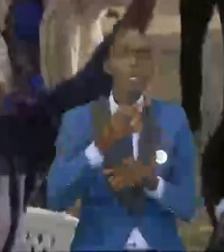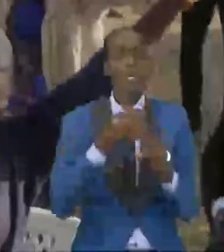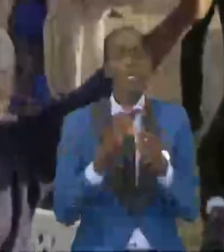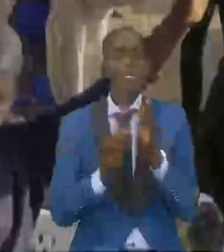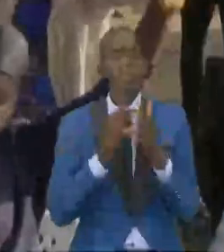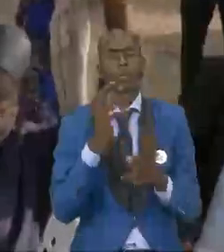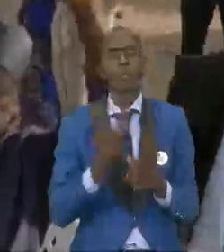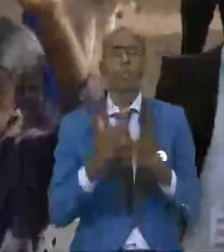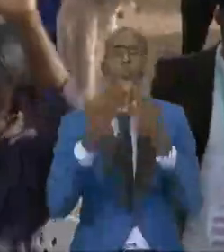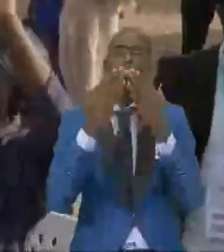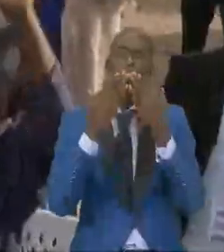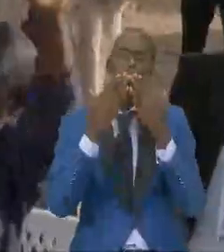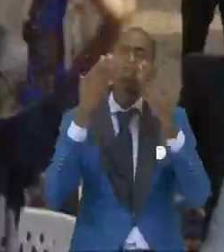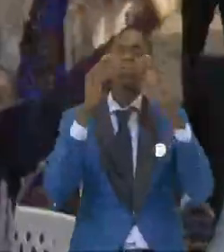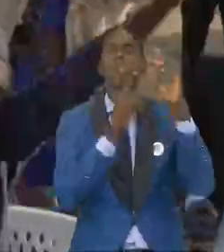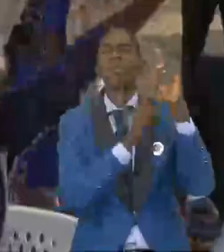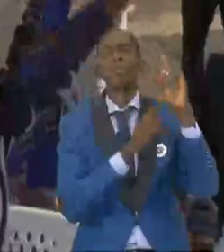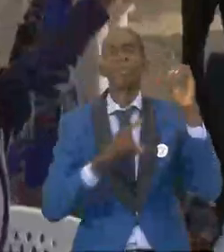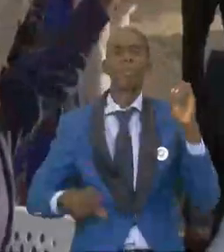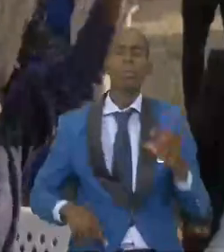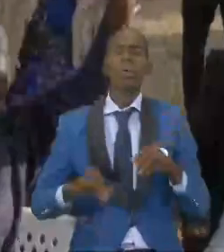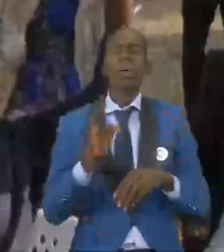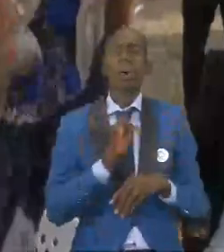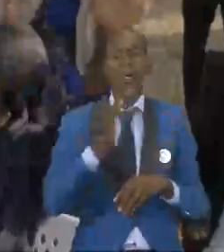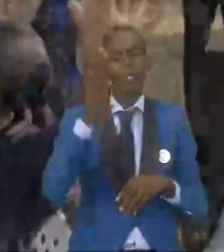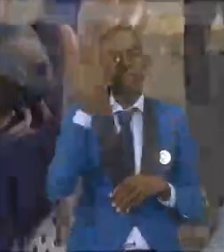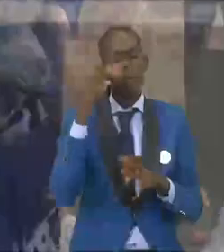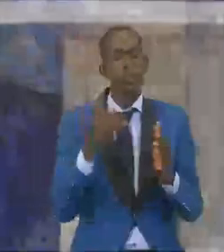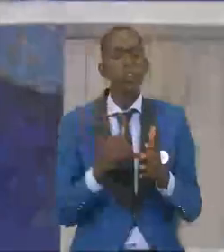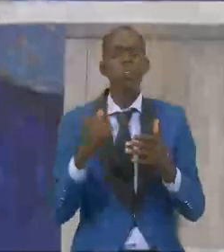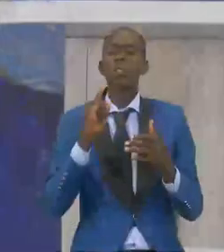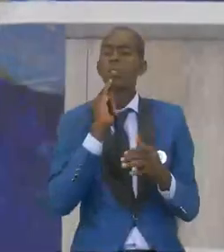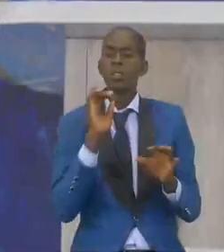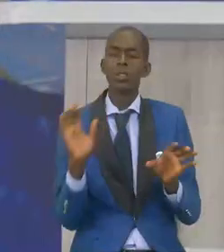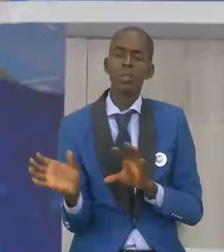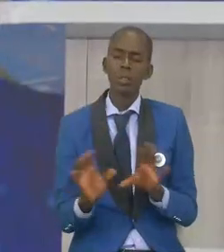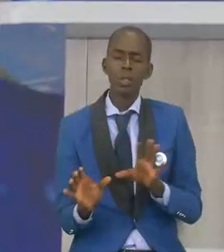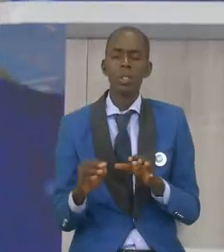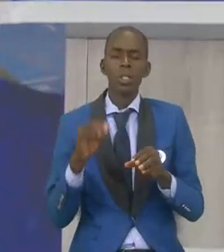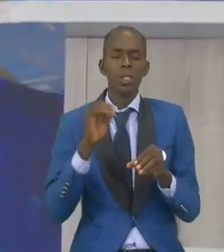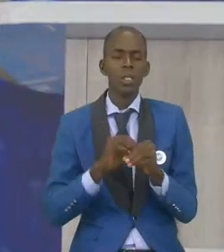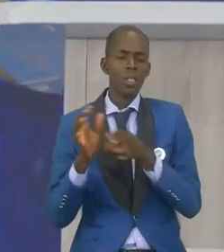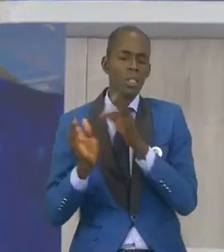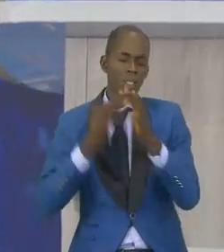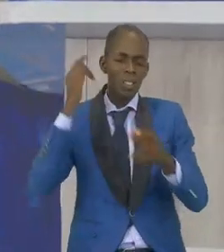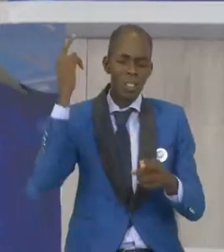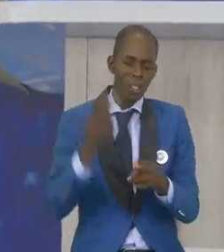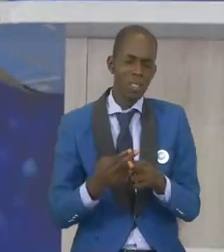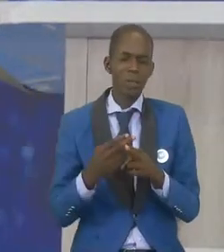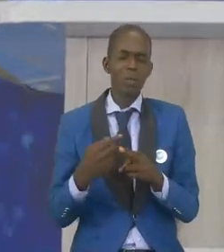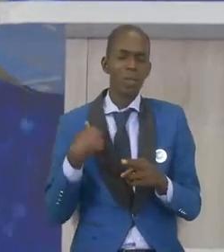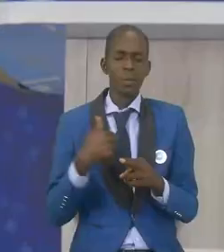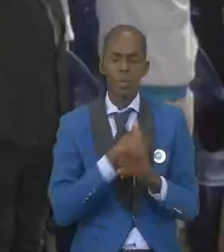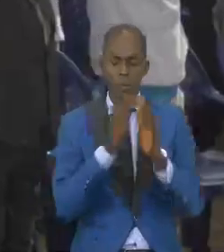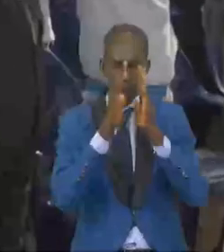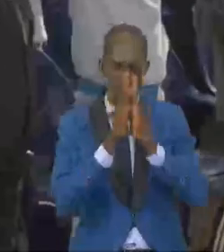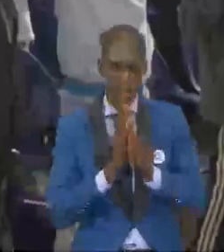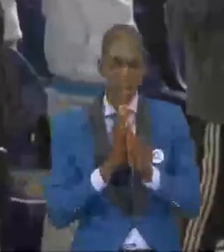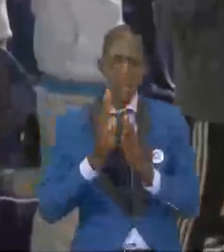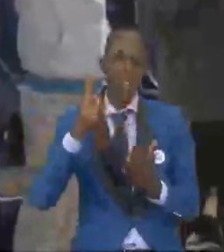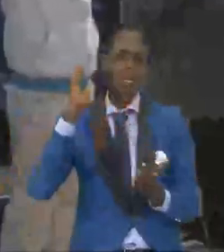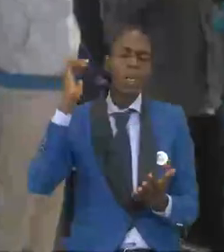confirmation confinement sur tout le monde merci Seigneur je sais que c'est fait